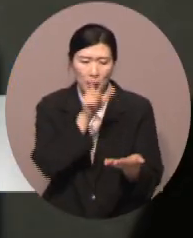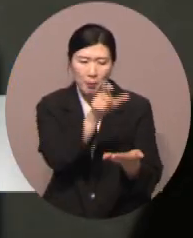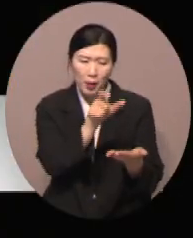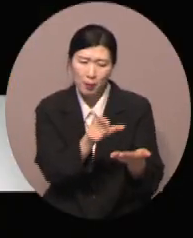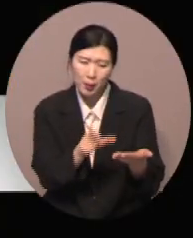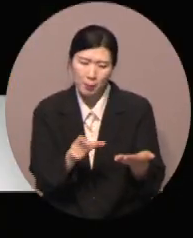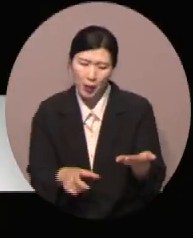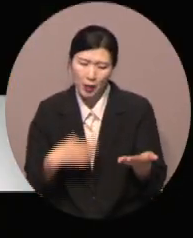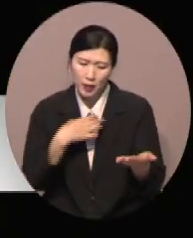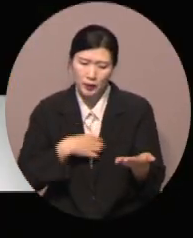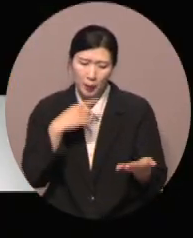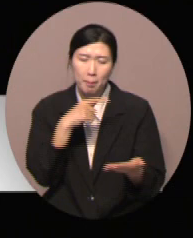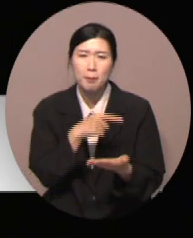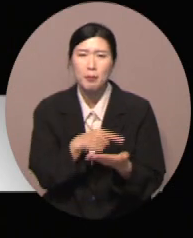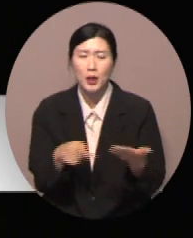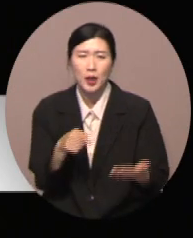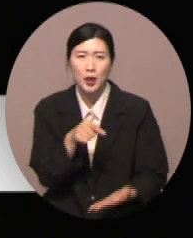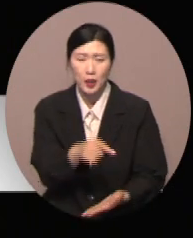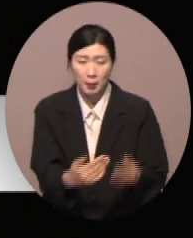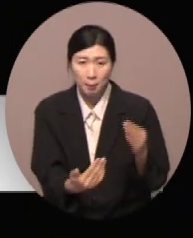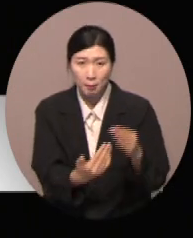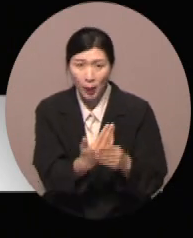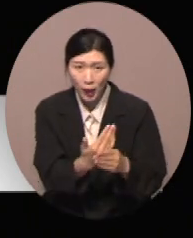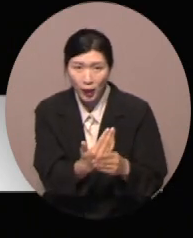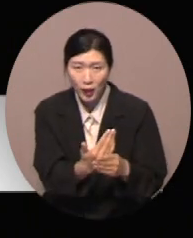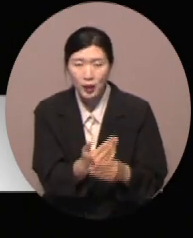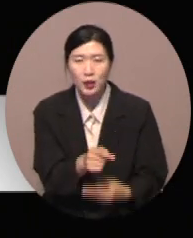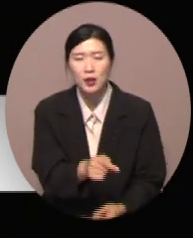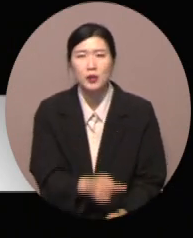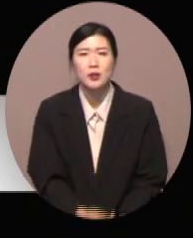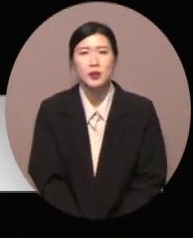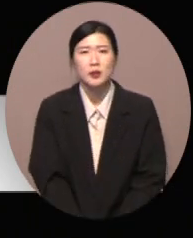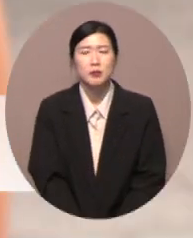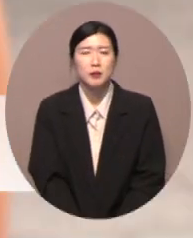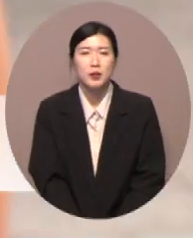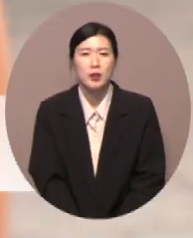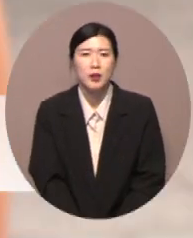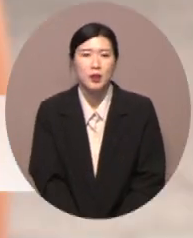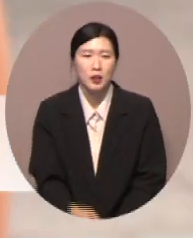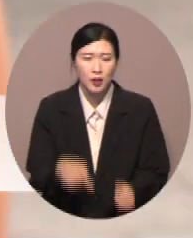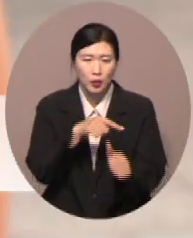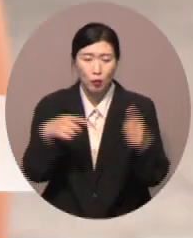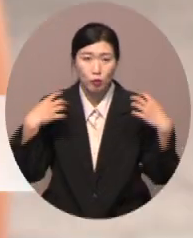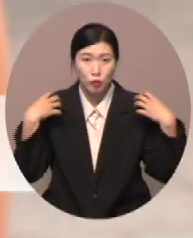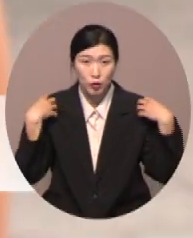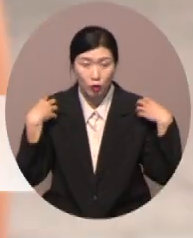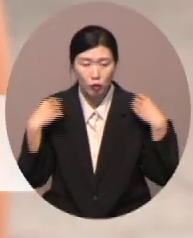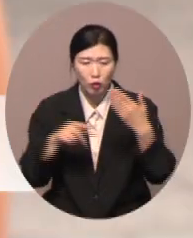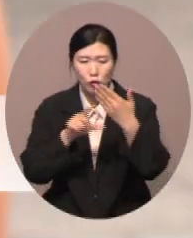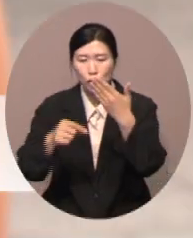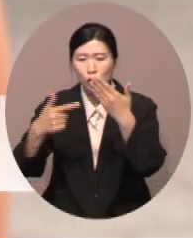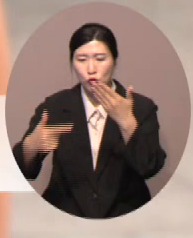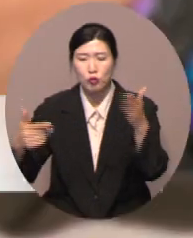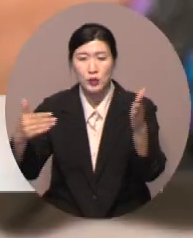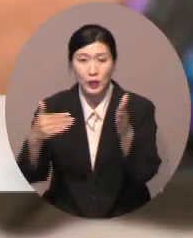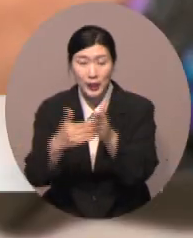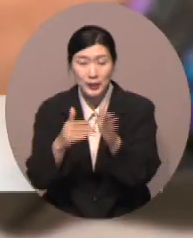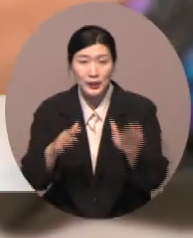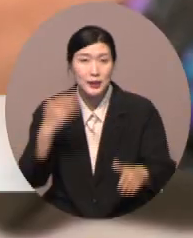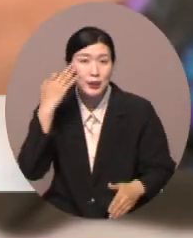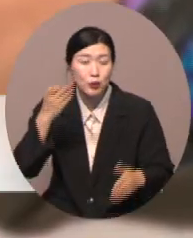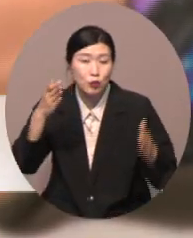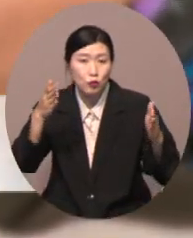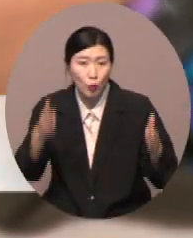우려가 커지자 성범죄 특별 주의보를 발령했습니다 교육청은 다음 달 6일까지 2주를